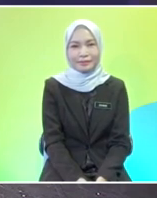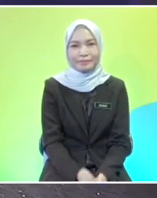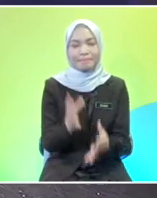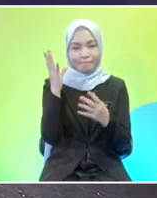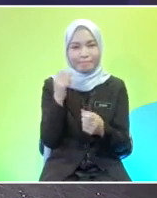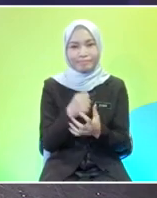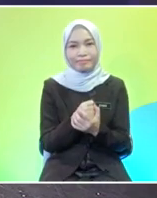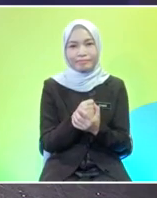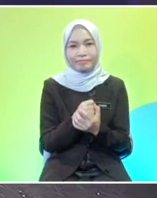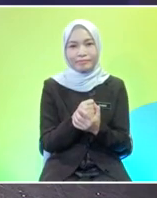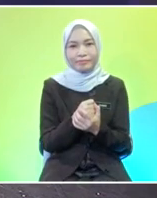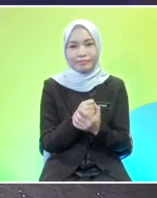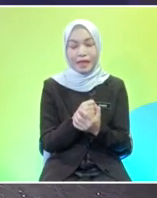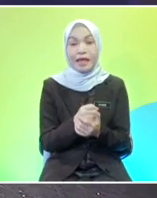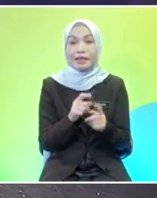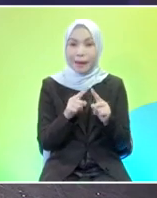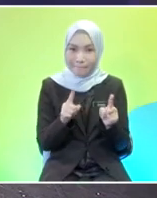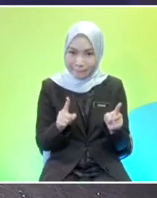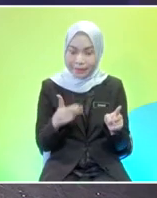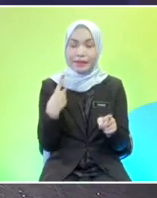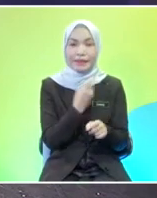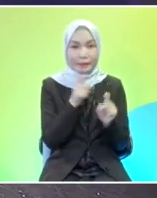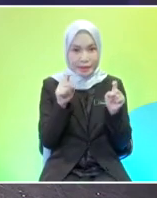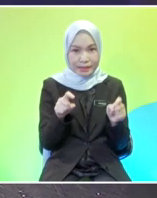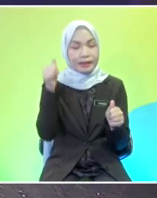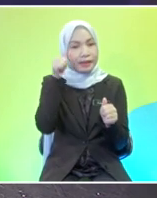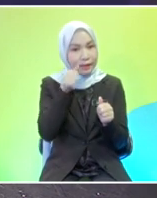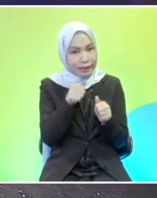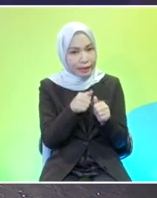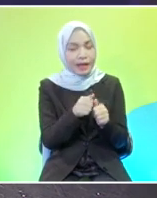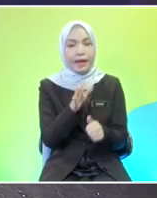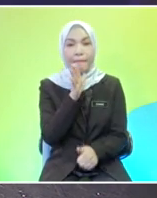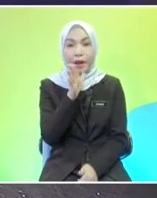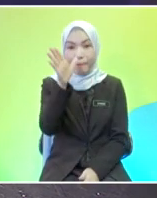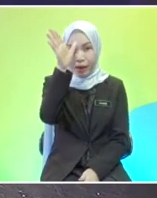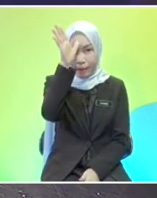pengorbanan yang dilakukan oleh ibu kita melahirkan kita